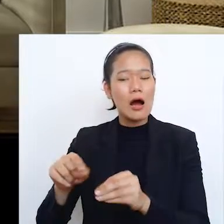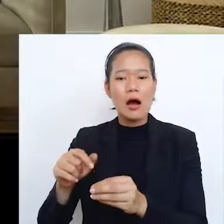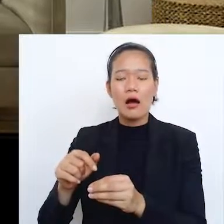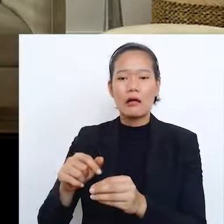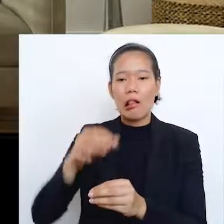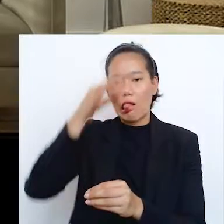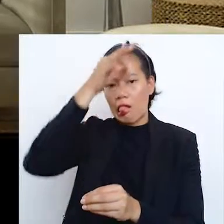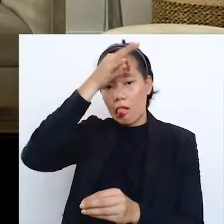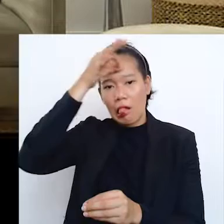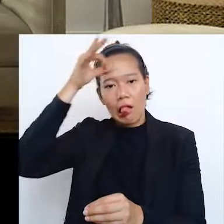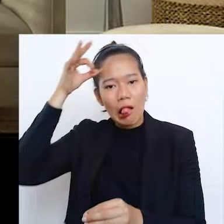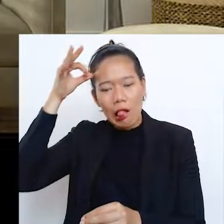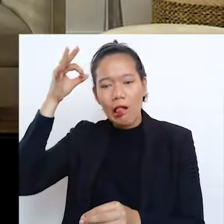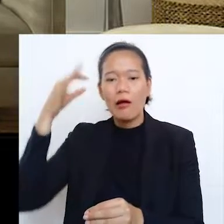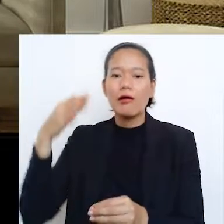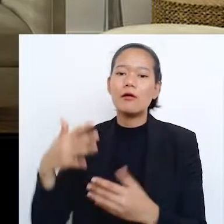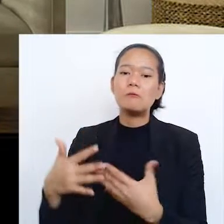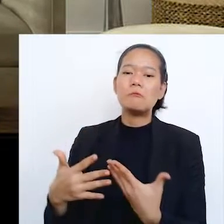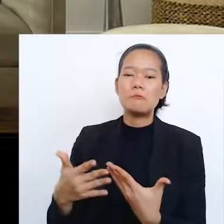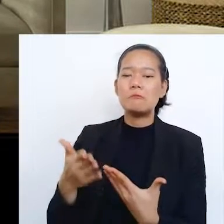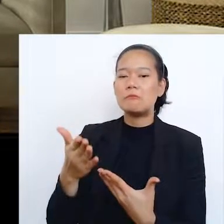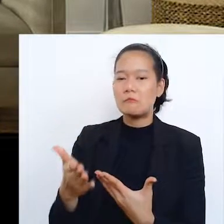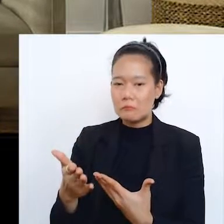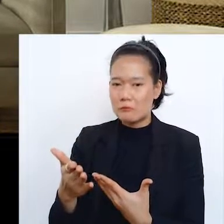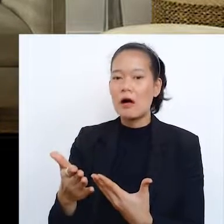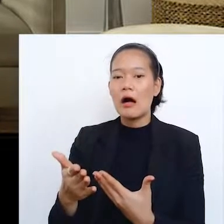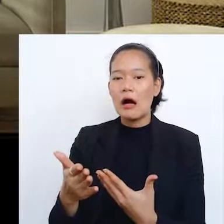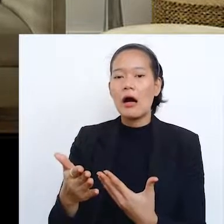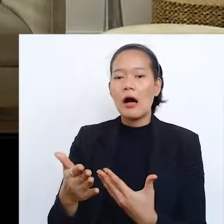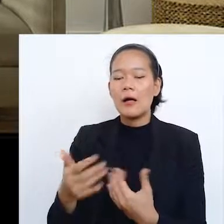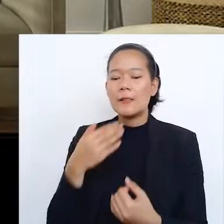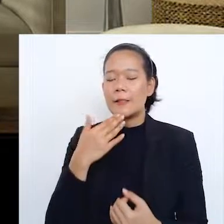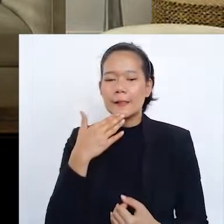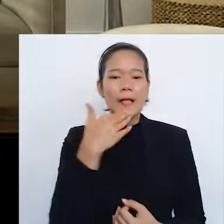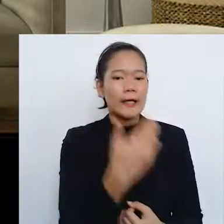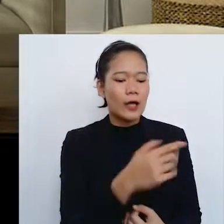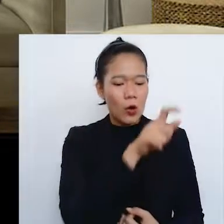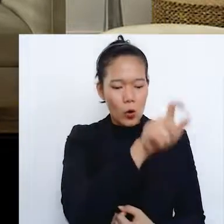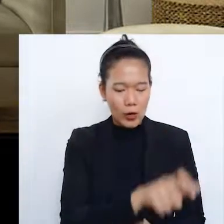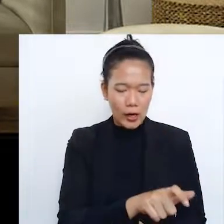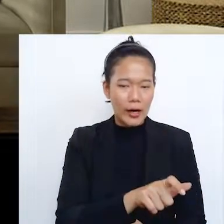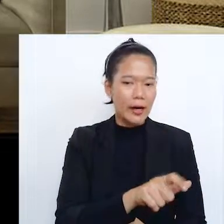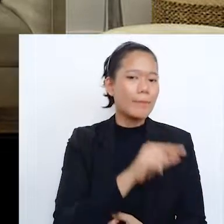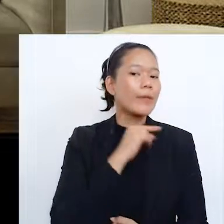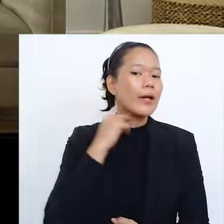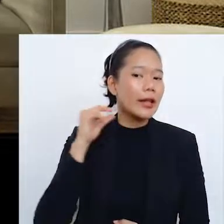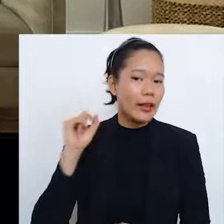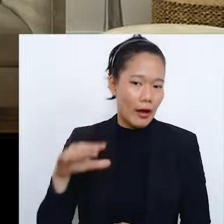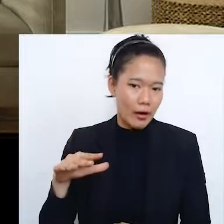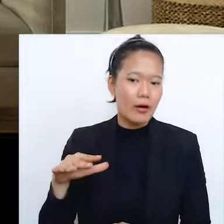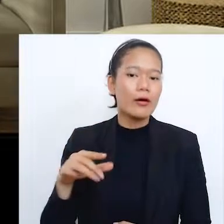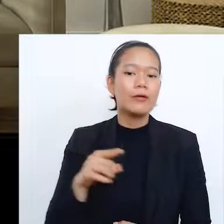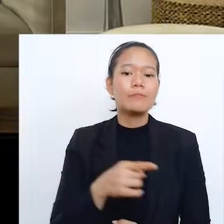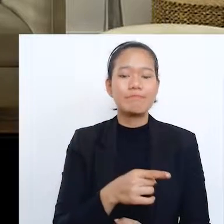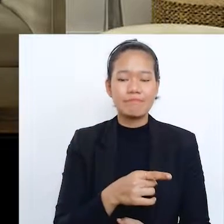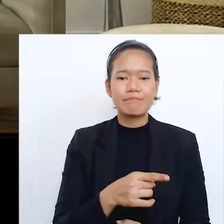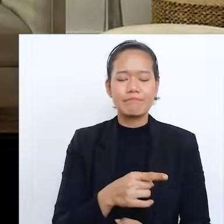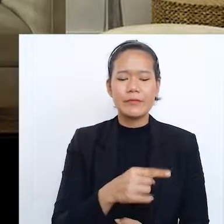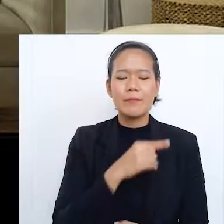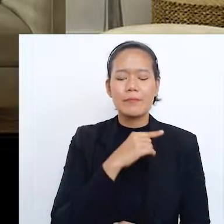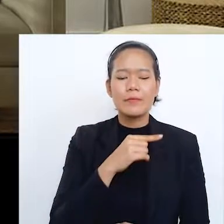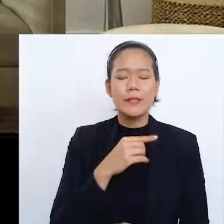yang sangat lugu, sangat polos. Dan ketika dia bertanya kepada seorang